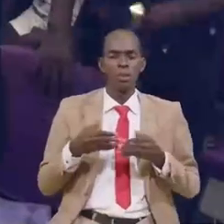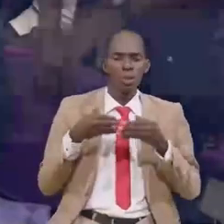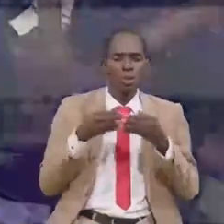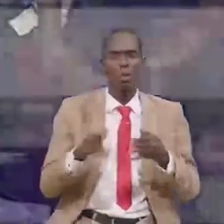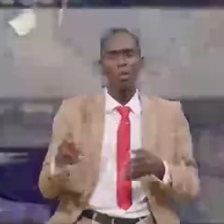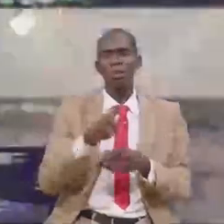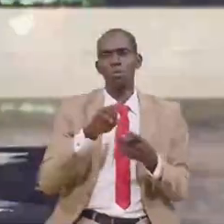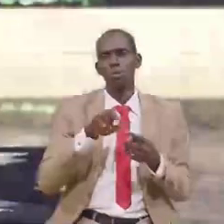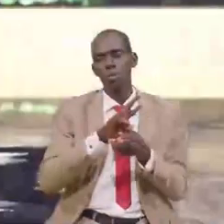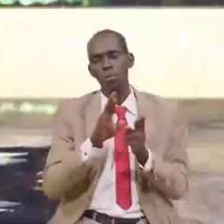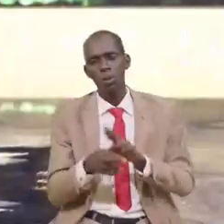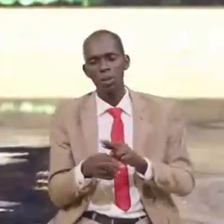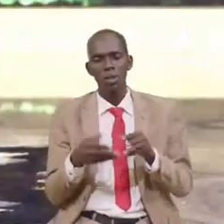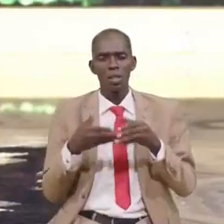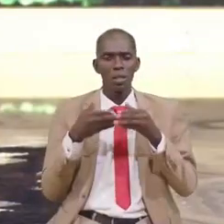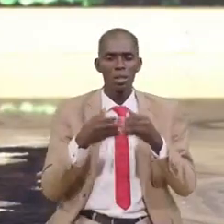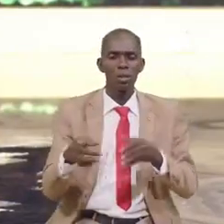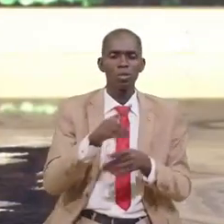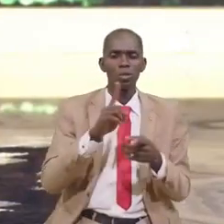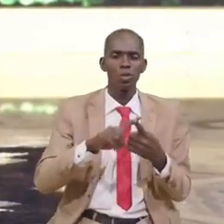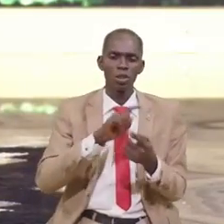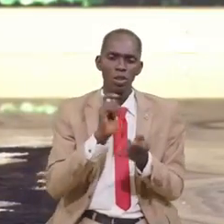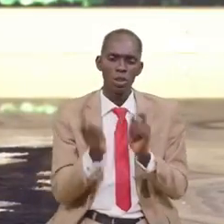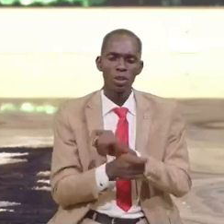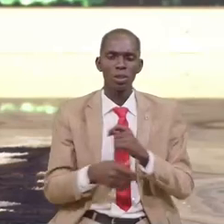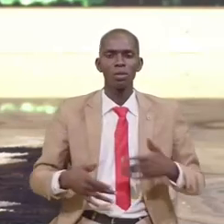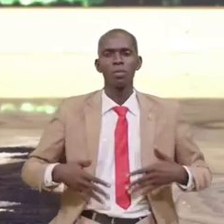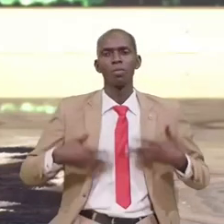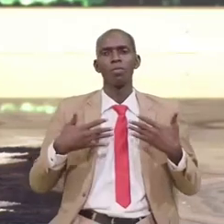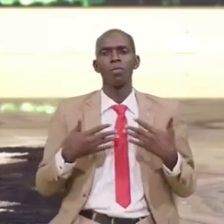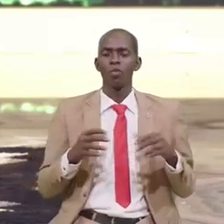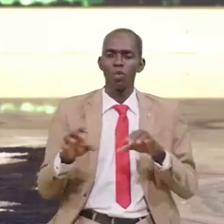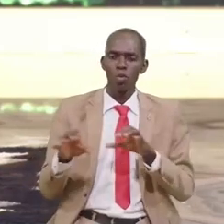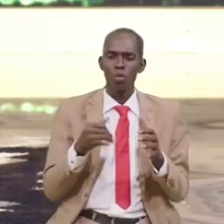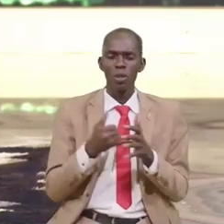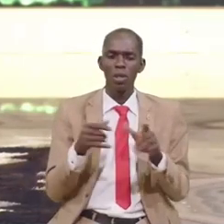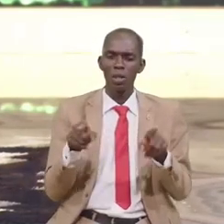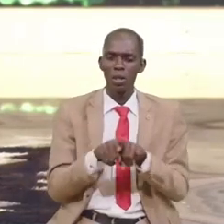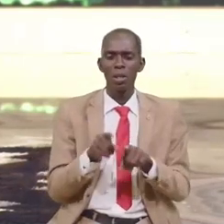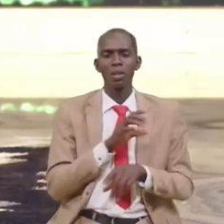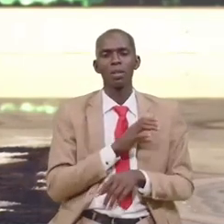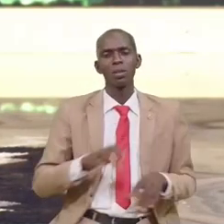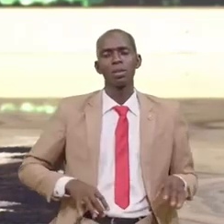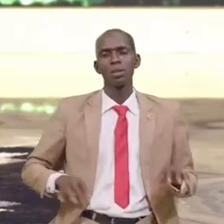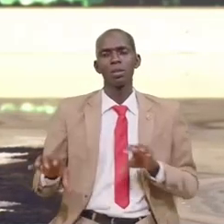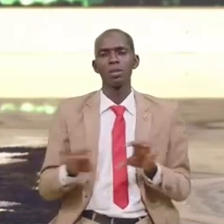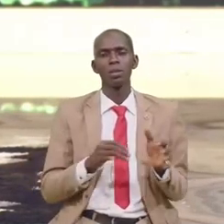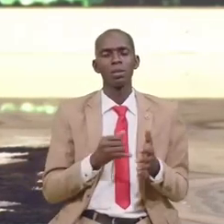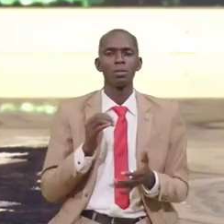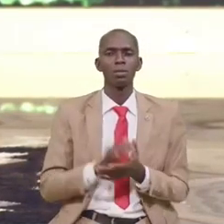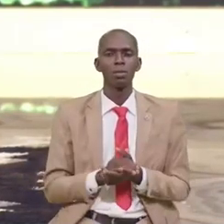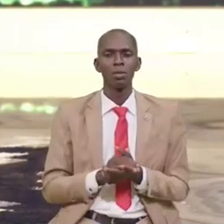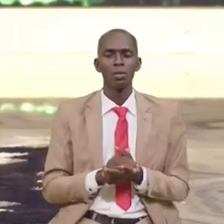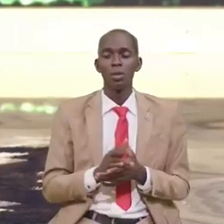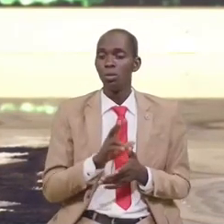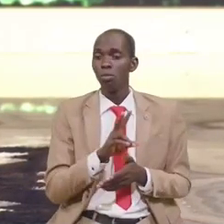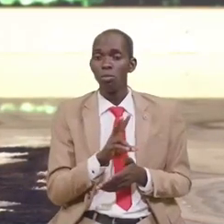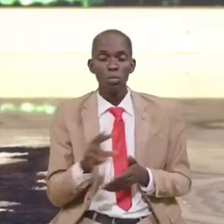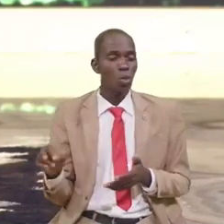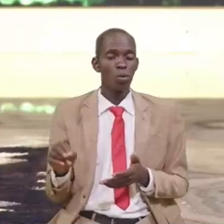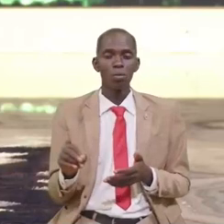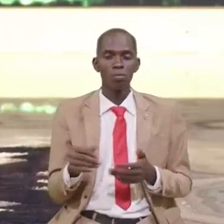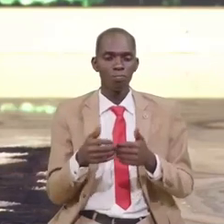repentance, conduire les gens à la vie transformée. Faites-le comme Christ l'a fait. Il n'y a pas de discrimination,